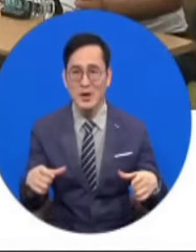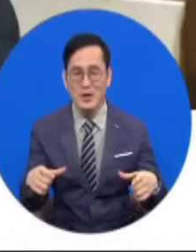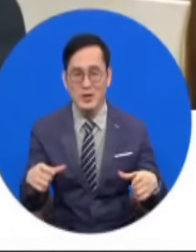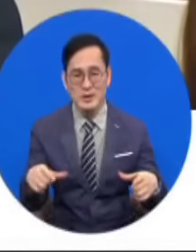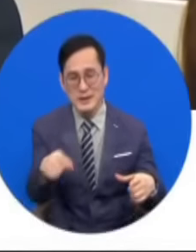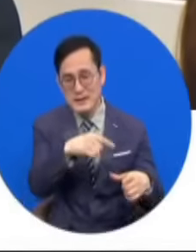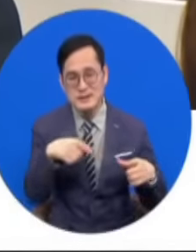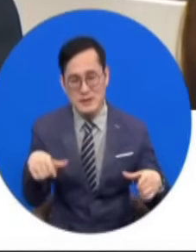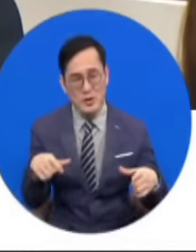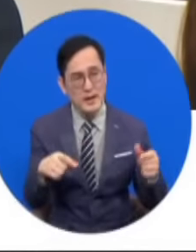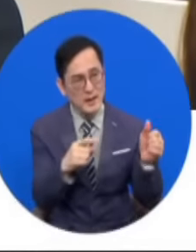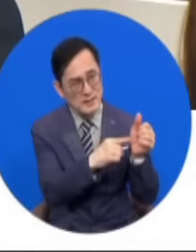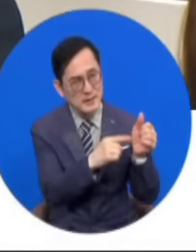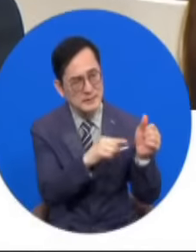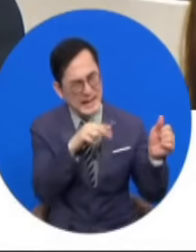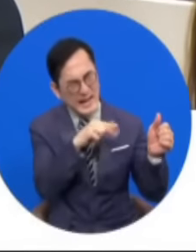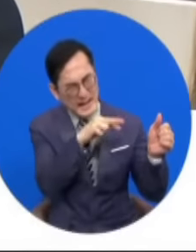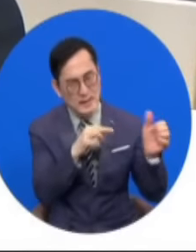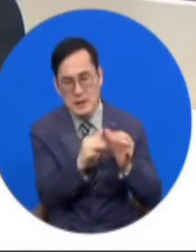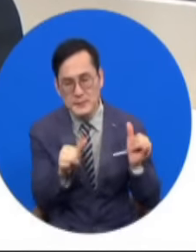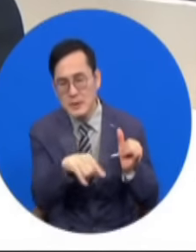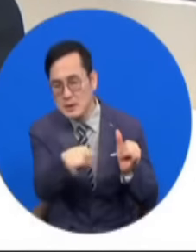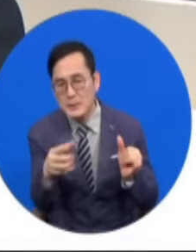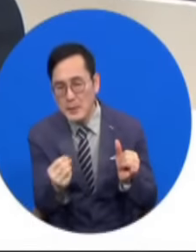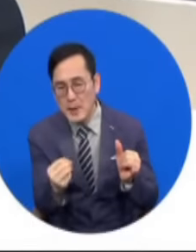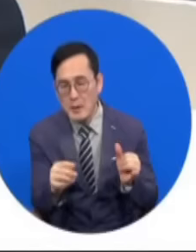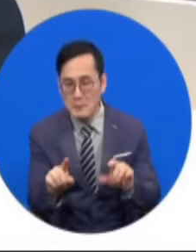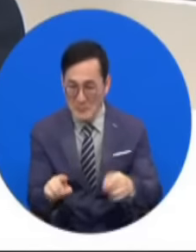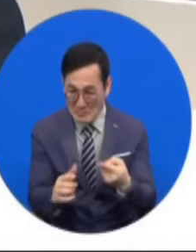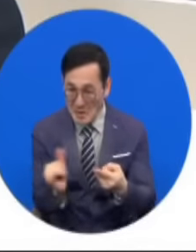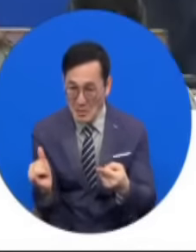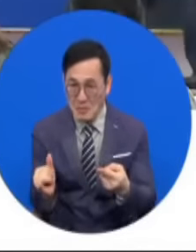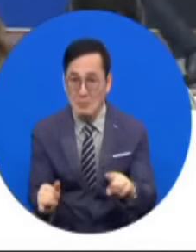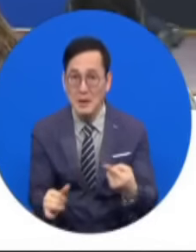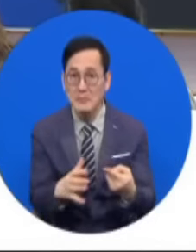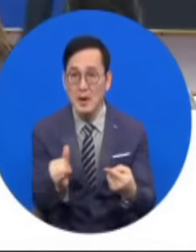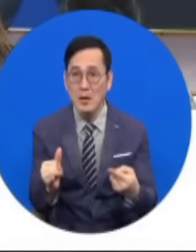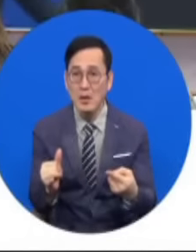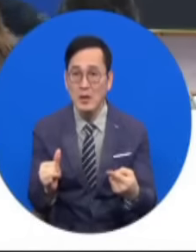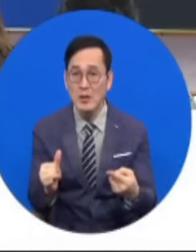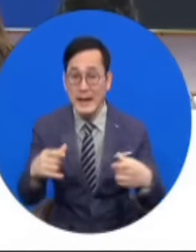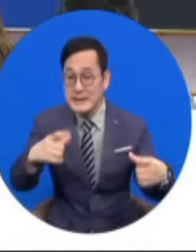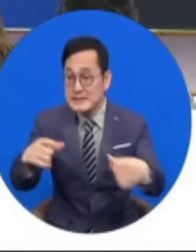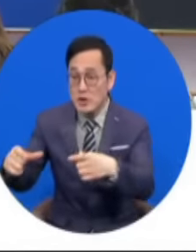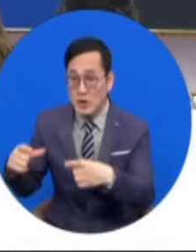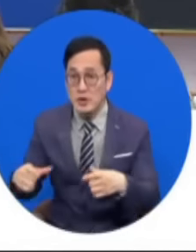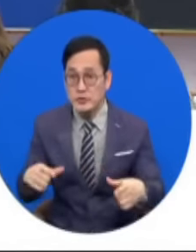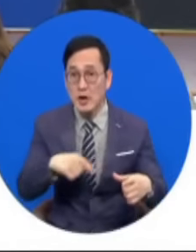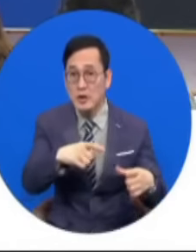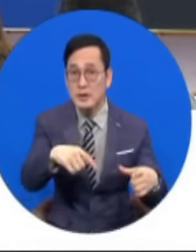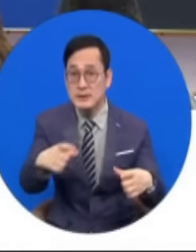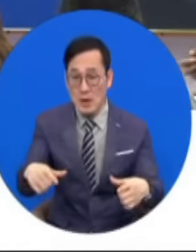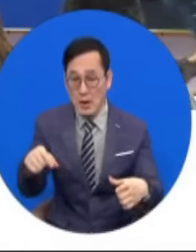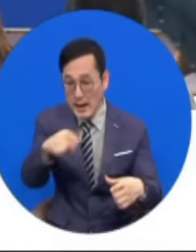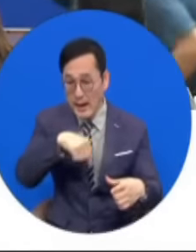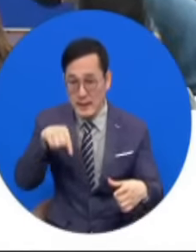정도 그러면 대한민국 250개의 지역 골 따 25,000 명입니다 25,000명 대한민국 인구의